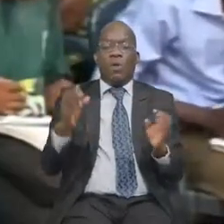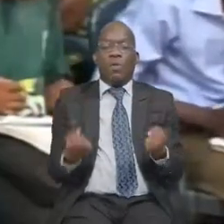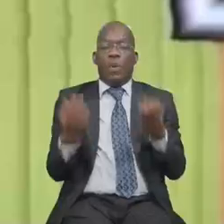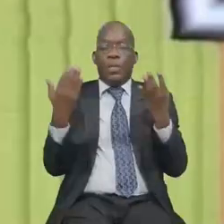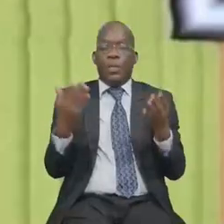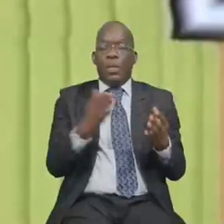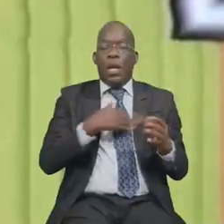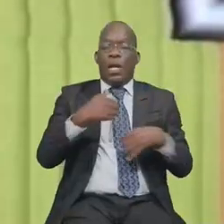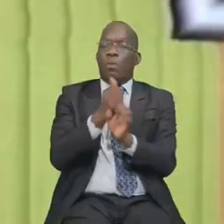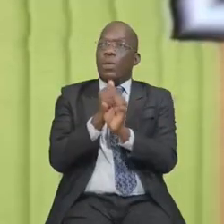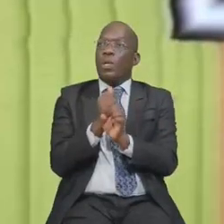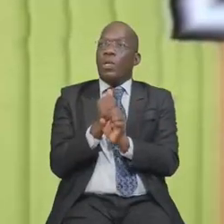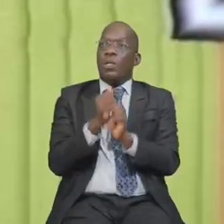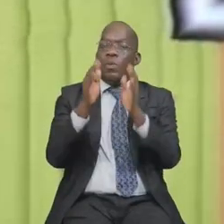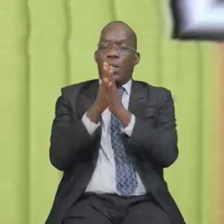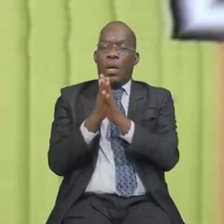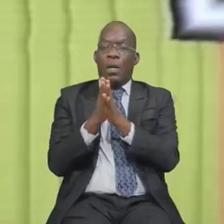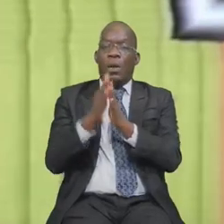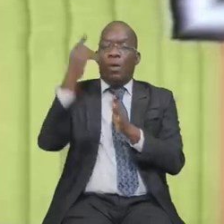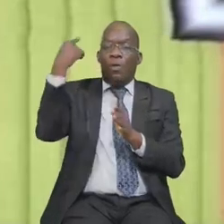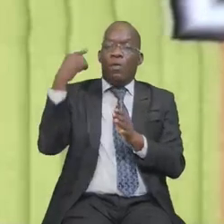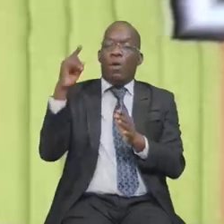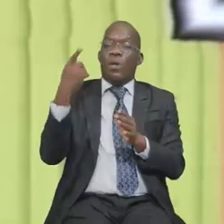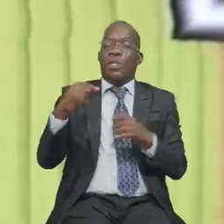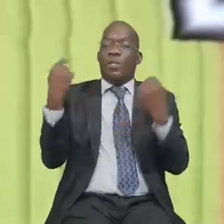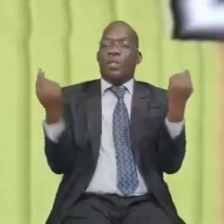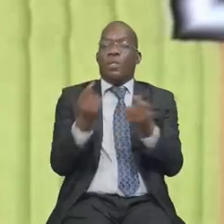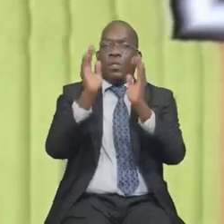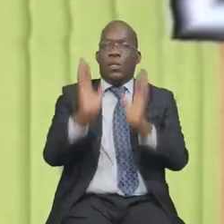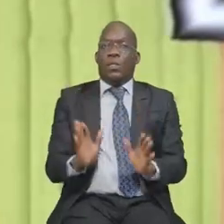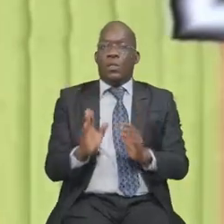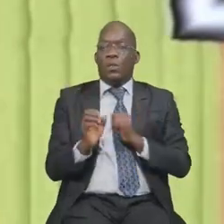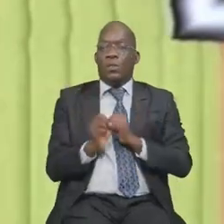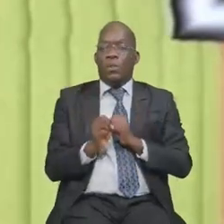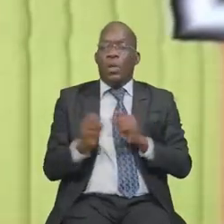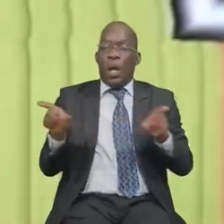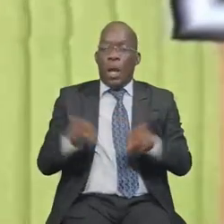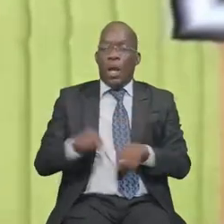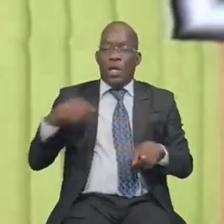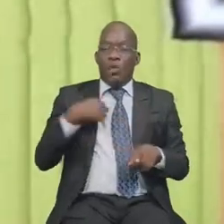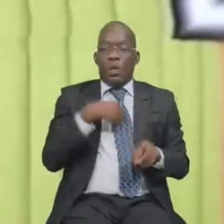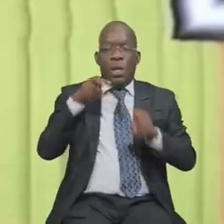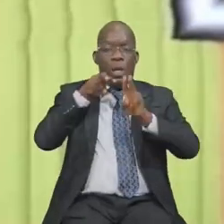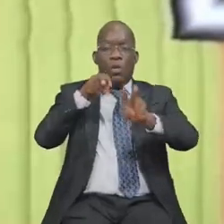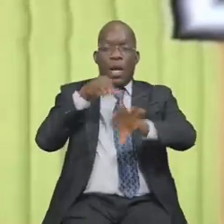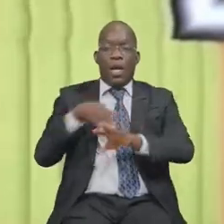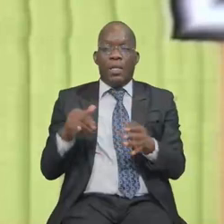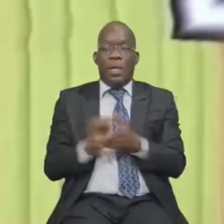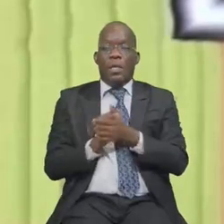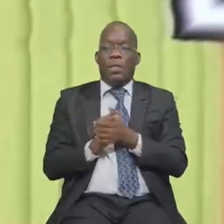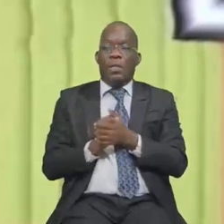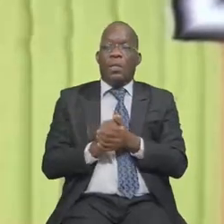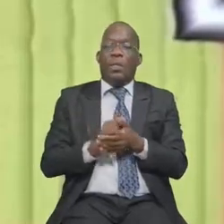intercédé pour les coupables. Comme nous considérons ce chapitre,